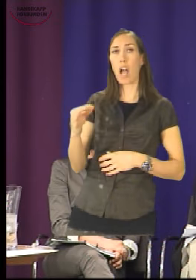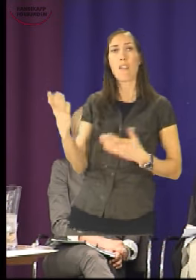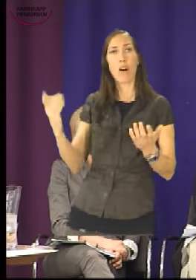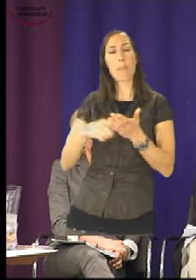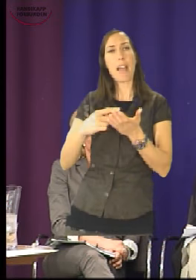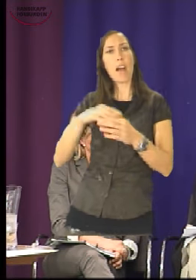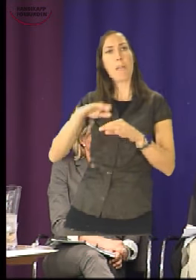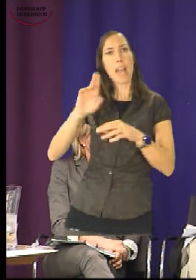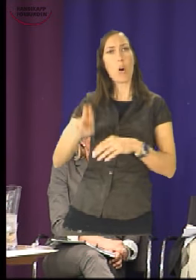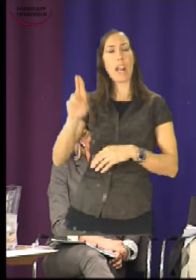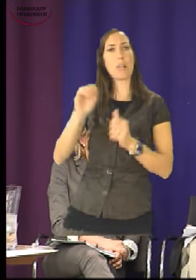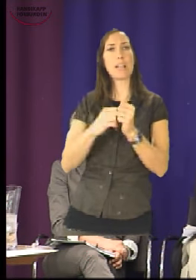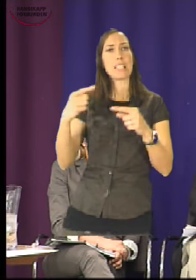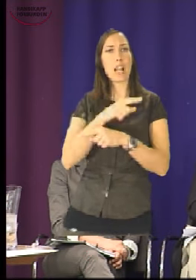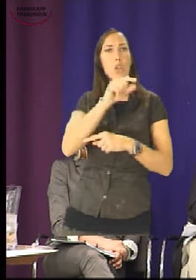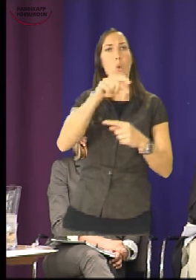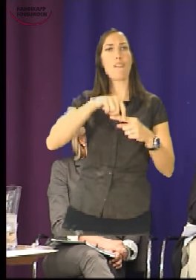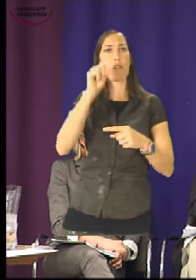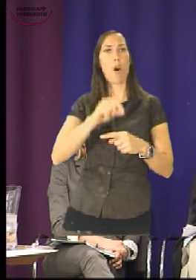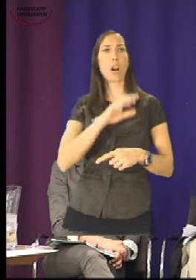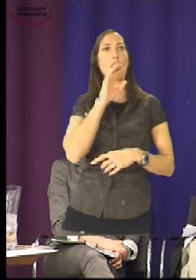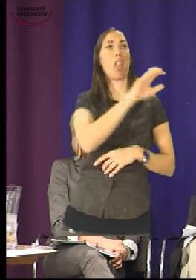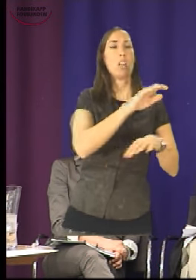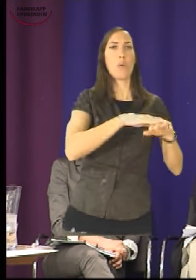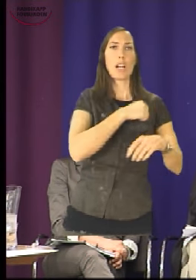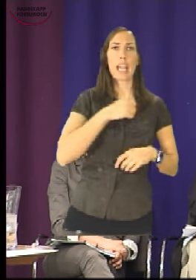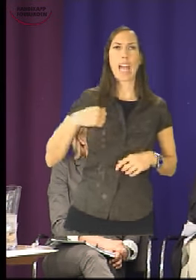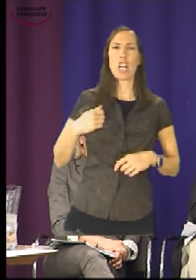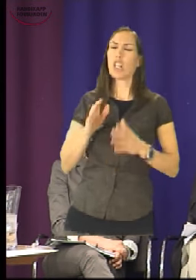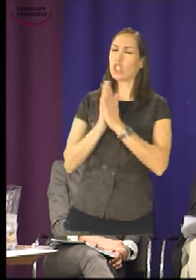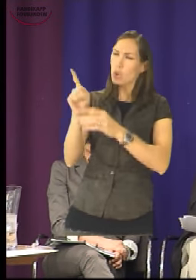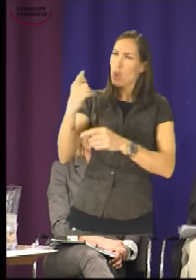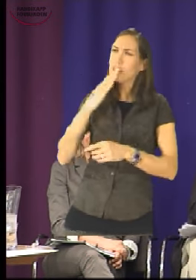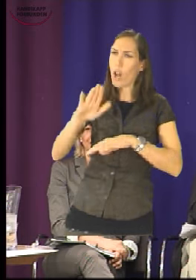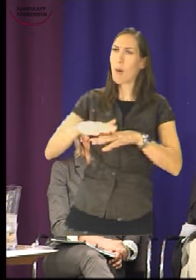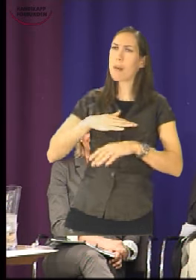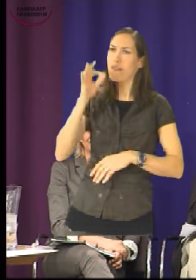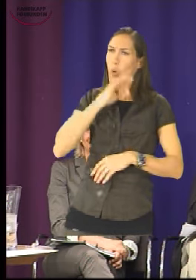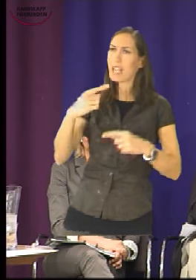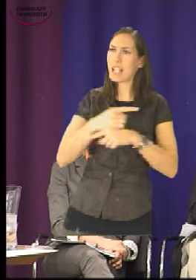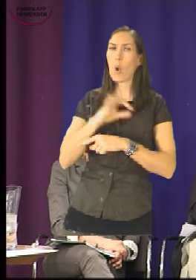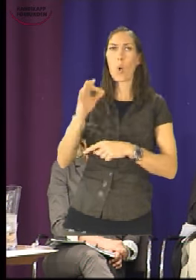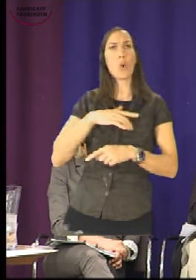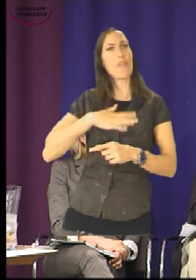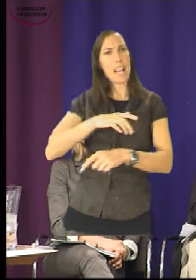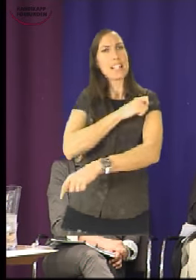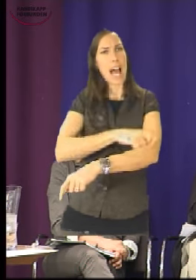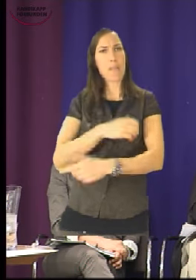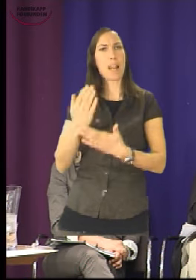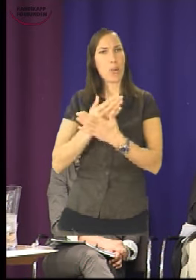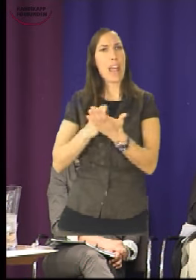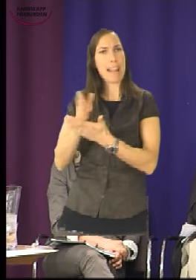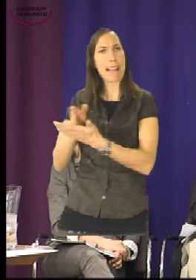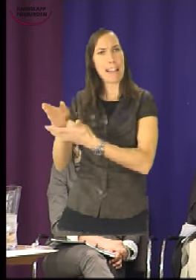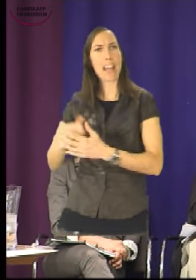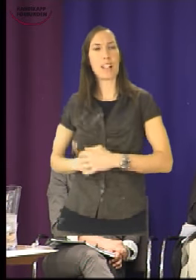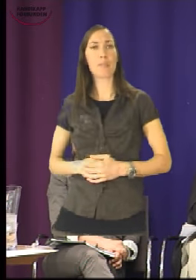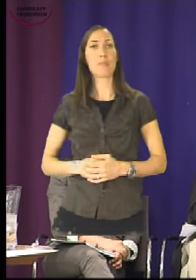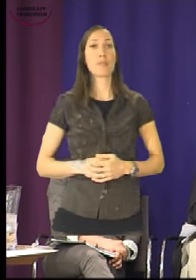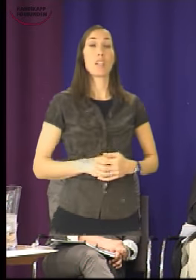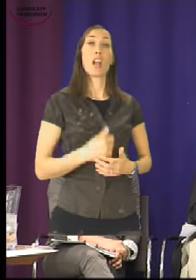konkret, och du valde att istället då hoppa på regeringen. Svara nu på frågan istället. På vilket sätt vill du skärpa de nationella riktlinjerna? Jag vill att de ska